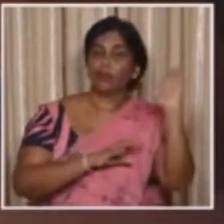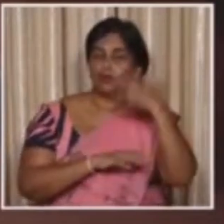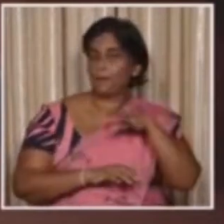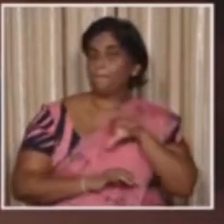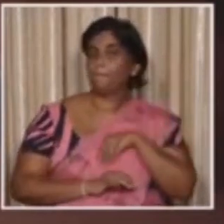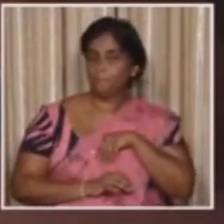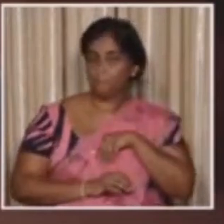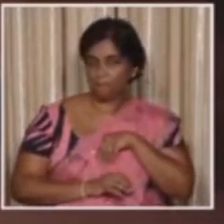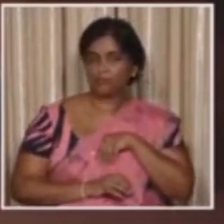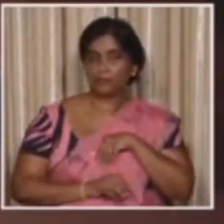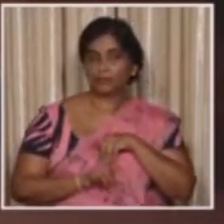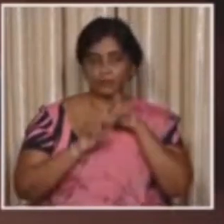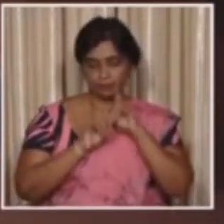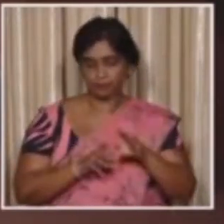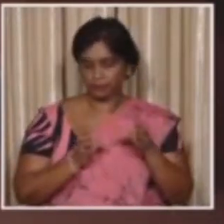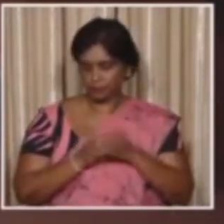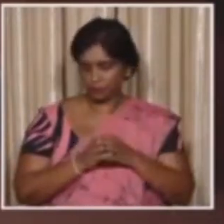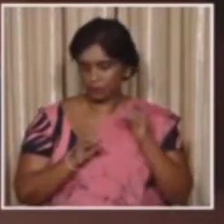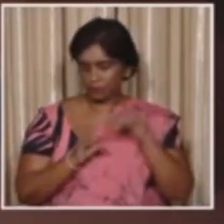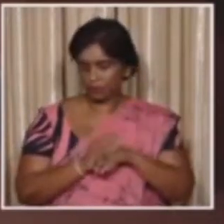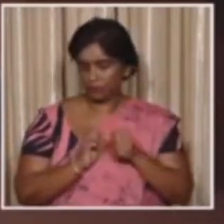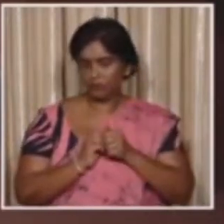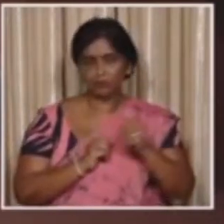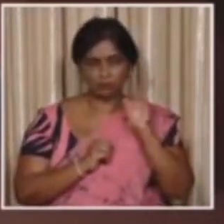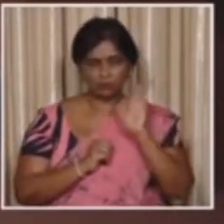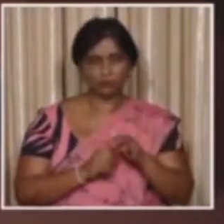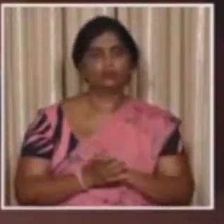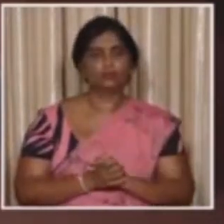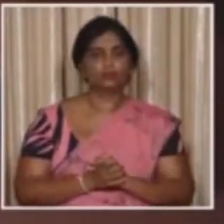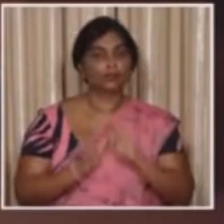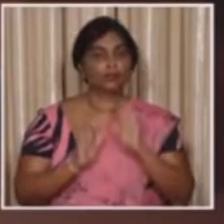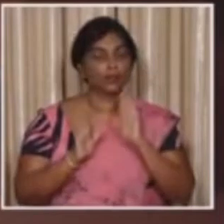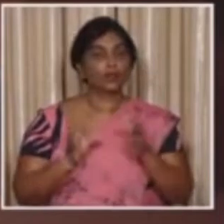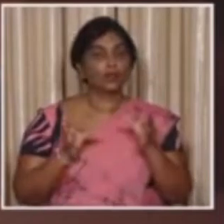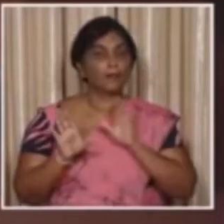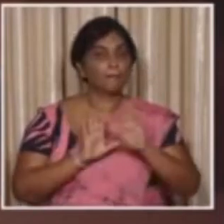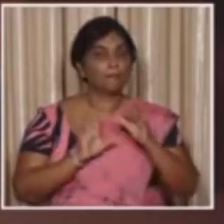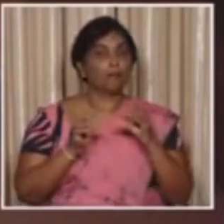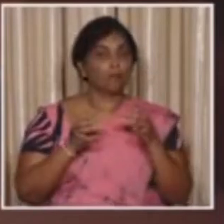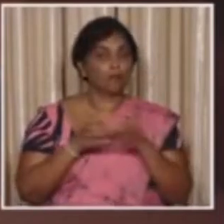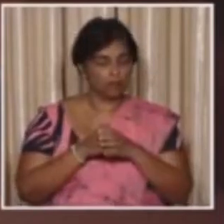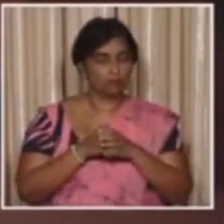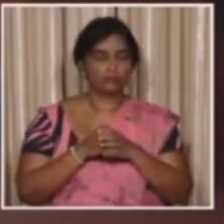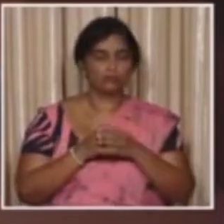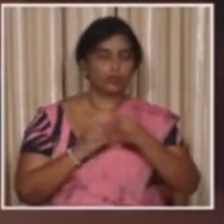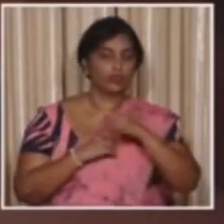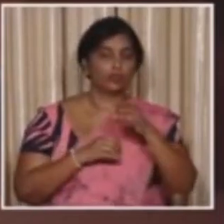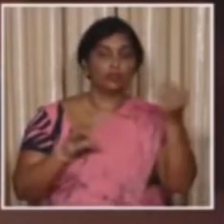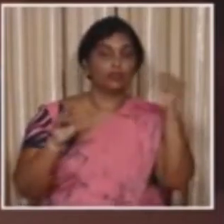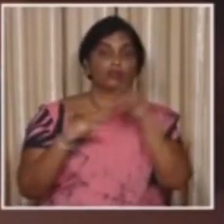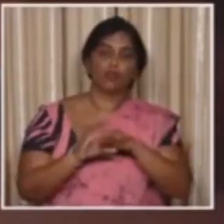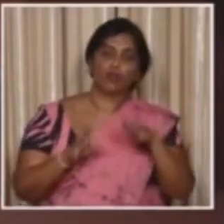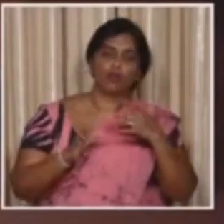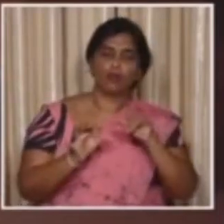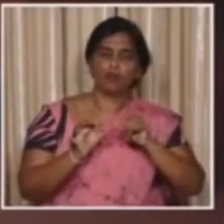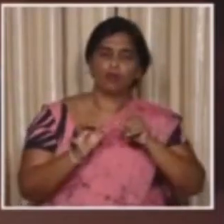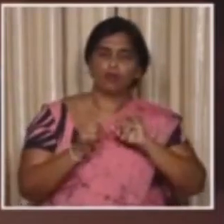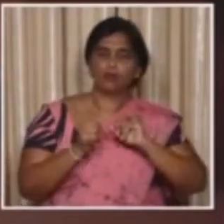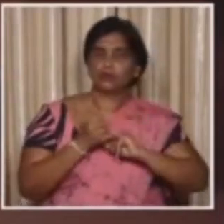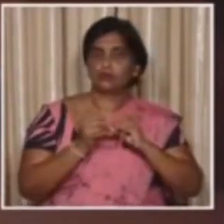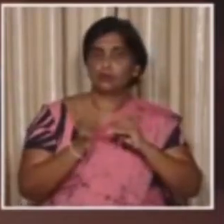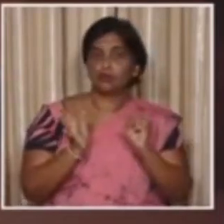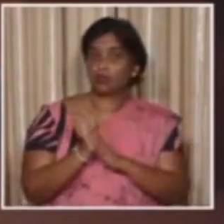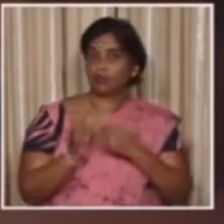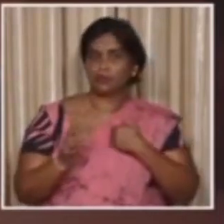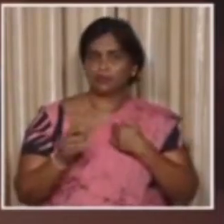piligannawa එවැනි කණ්ඩායම තලමකේ මෙහෙමන්න කියලා කිව්වා. හැබැයි ඉන්න පාලක මණ්ඩලය අයින් කරලා එතුමා දාන ඕනෑ පාලක මණ්ඩලයට ආවඩන්න අපි